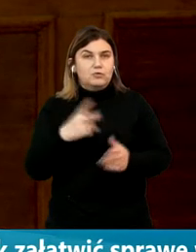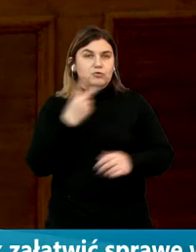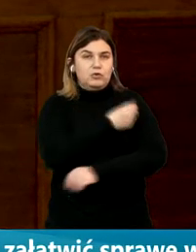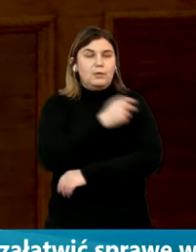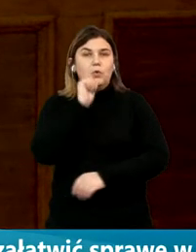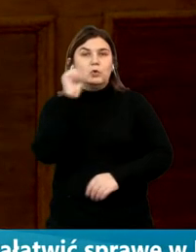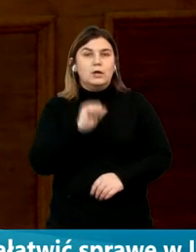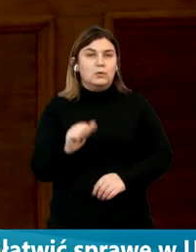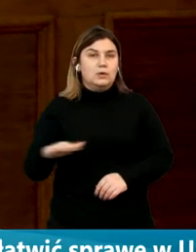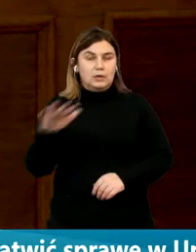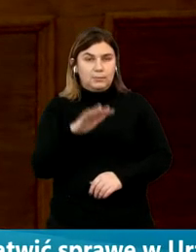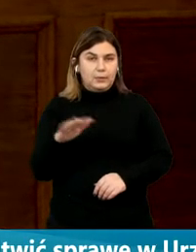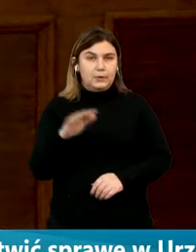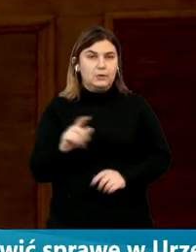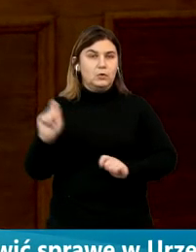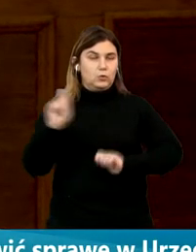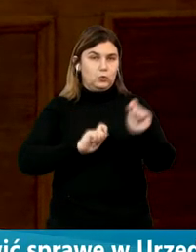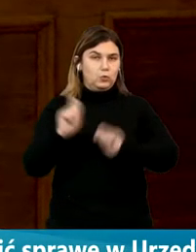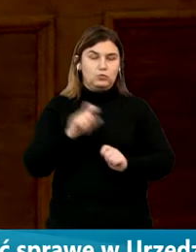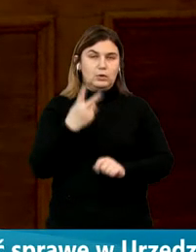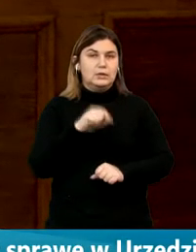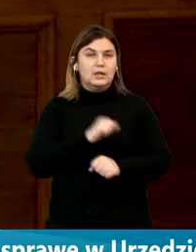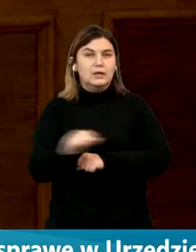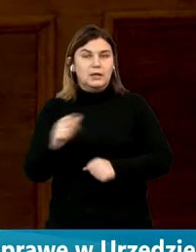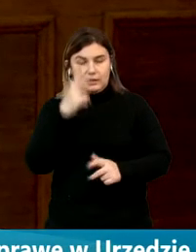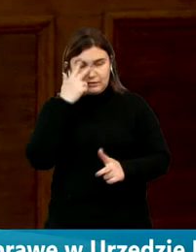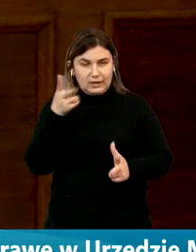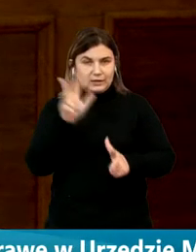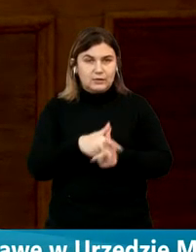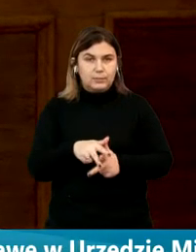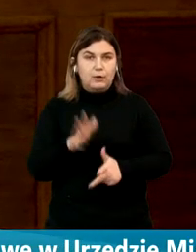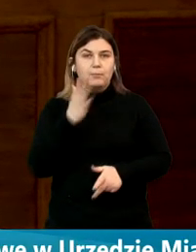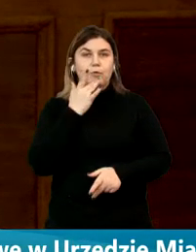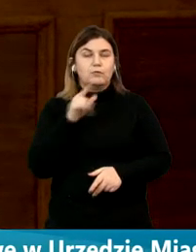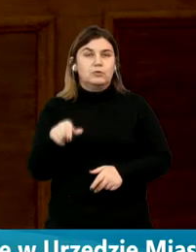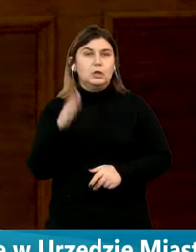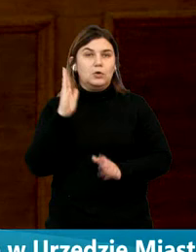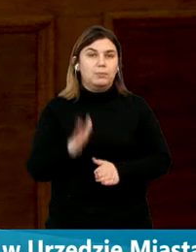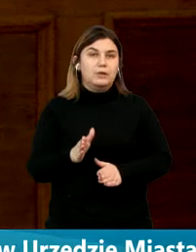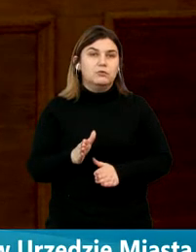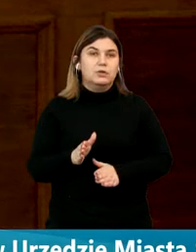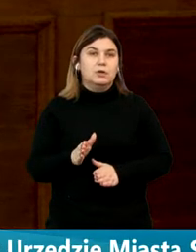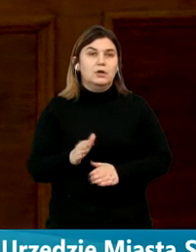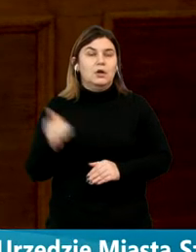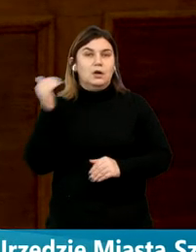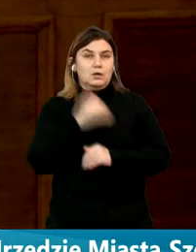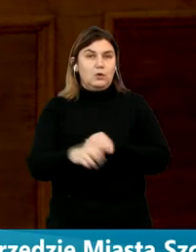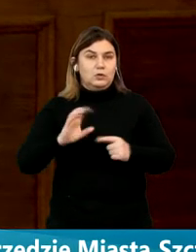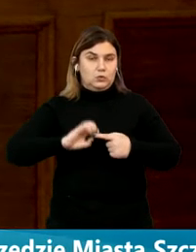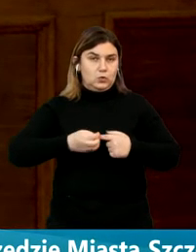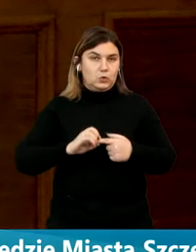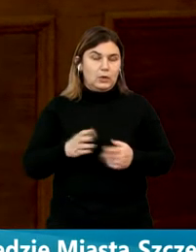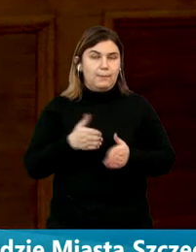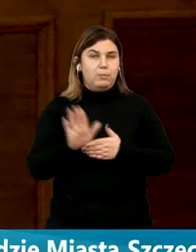Europejskiej do użycia nie jest zatwierdzona, więc mówi się, że będzie to w końcówce grudnia, w